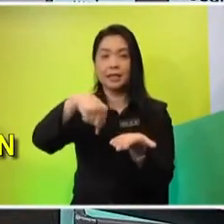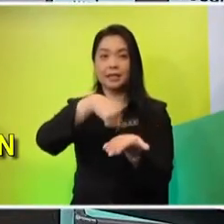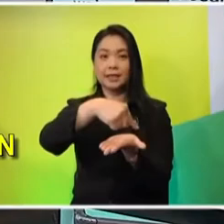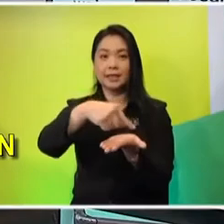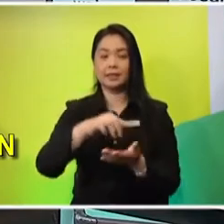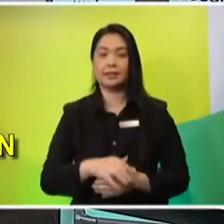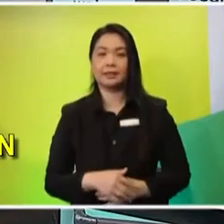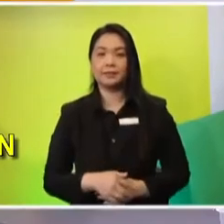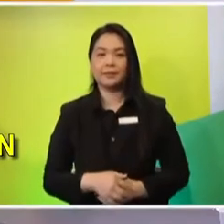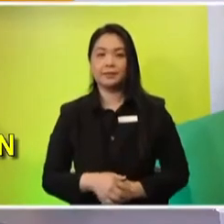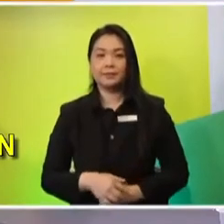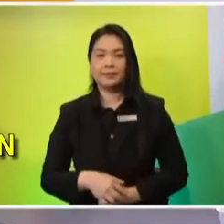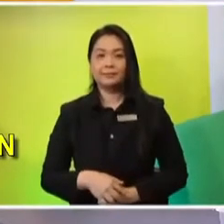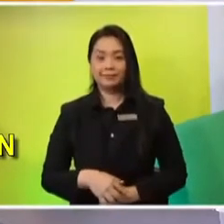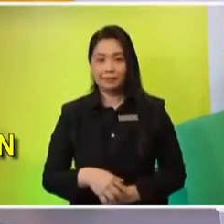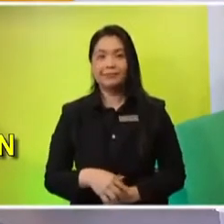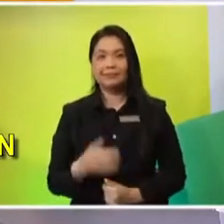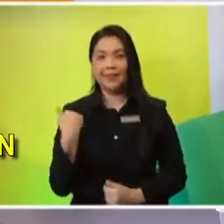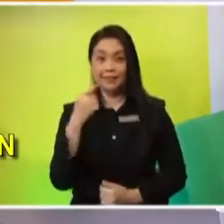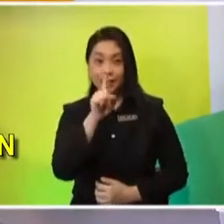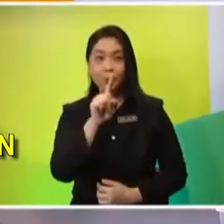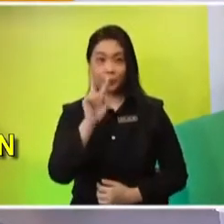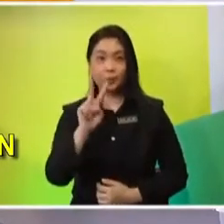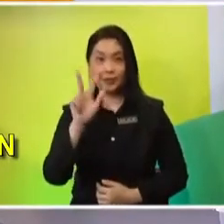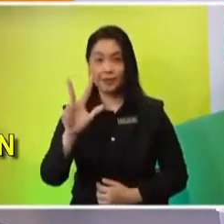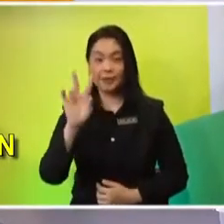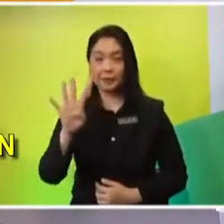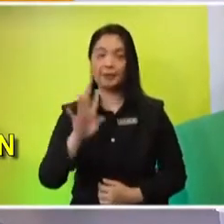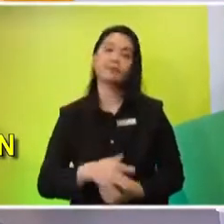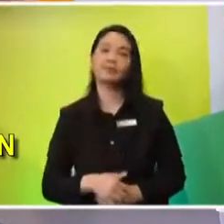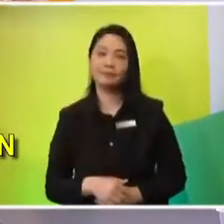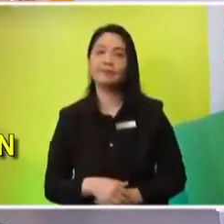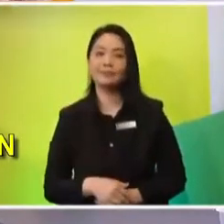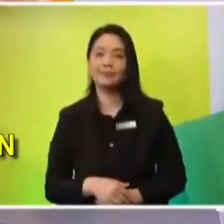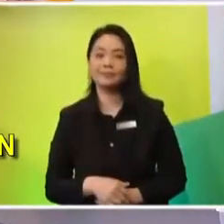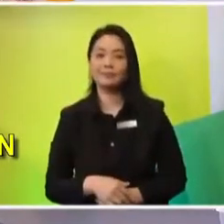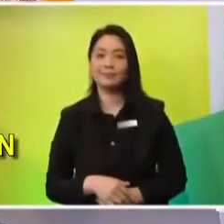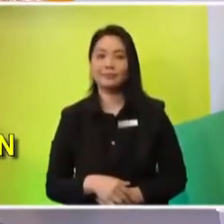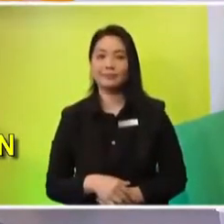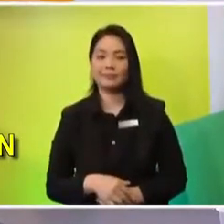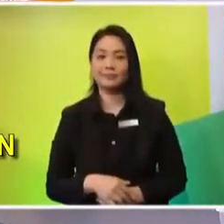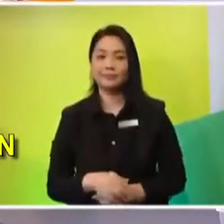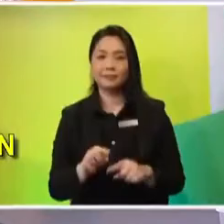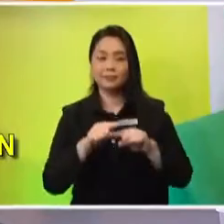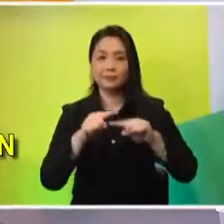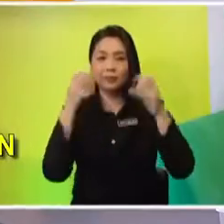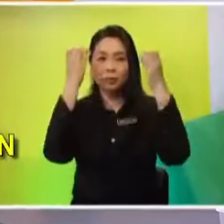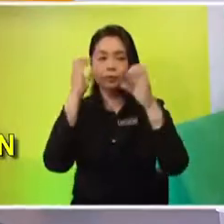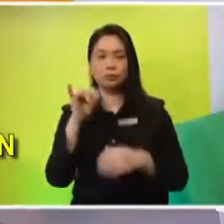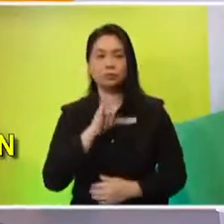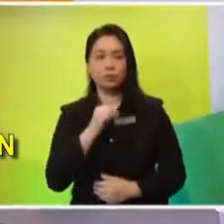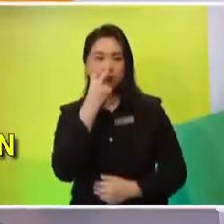Ada satu, dua, tiga dan empat. Ya. Sebab itulah. Okey, baik cikgu. Tapi cikgu, saya tengokkan